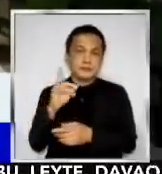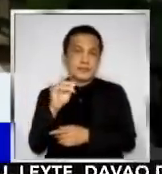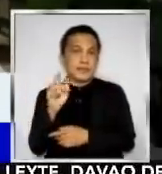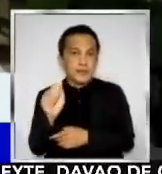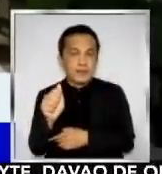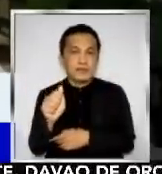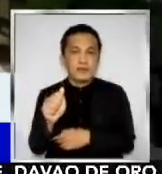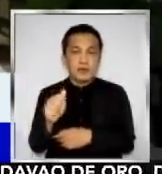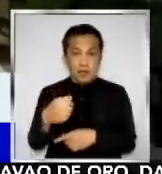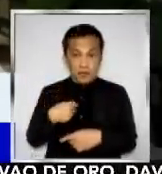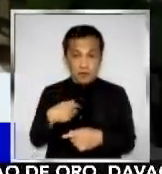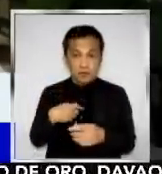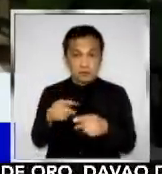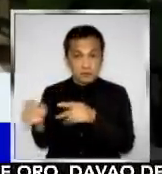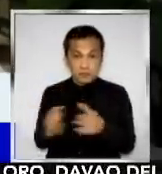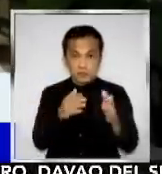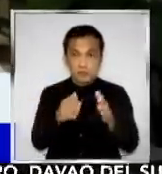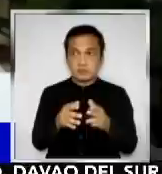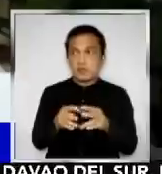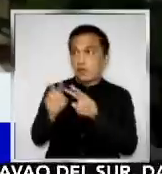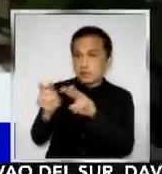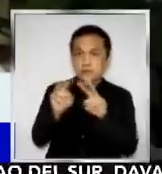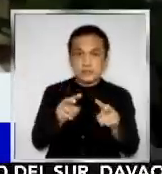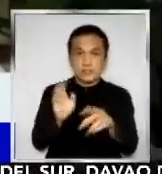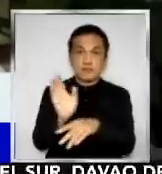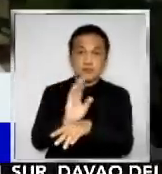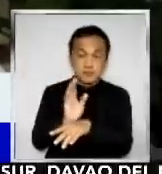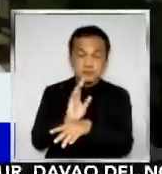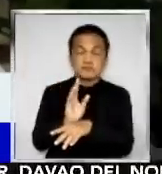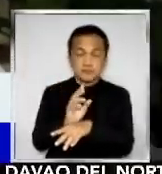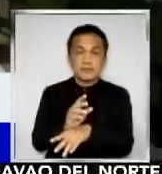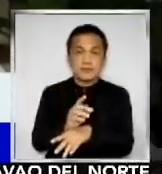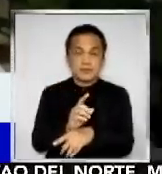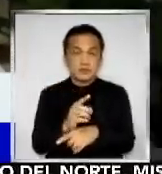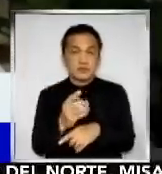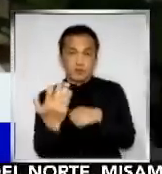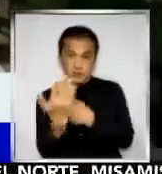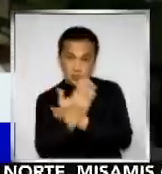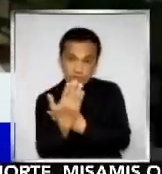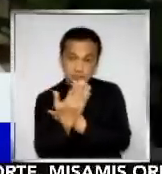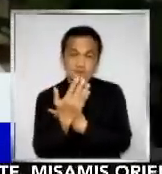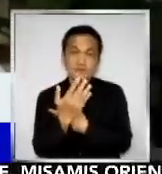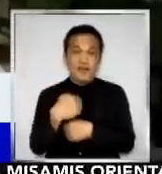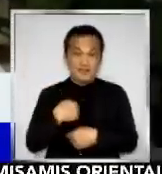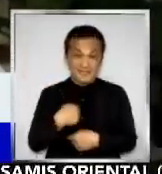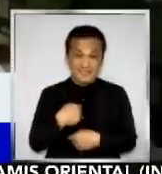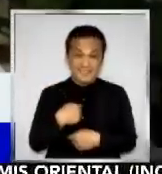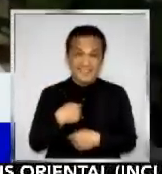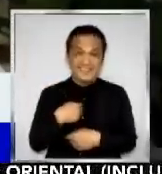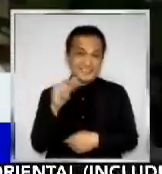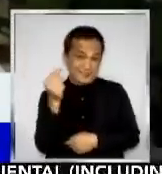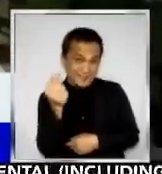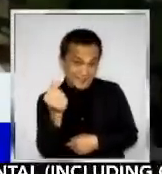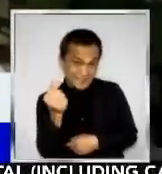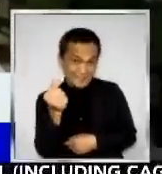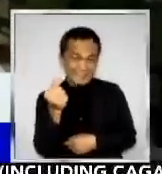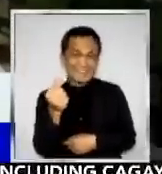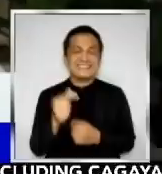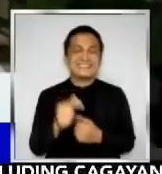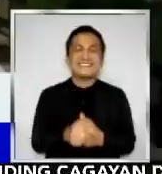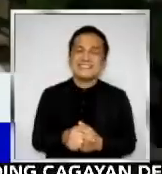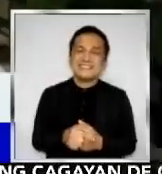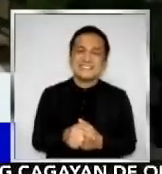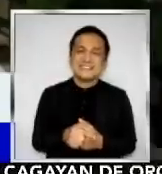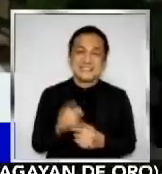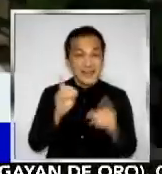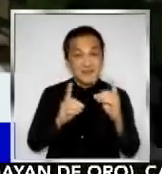been watching movies, slowly watching again Korean novellas. I've been also, you know, fixing